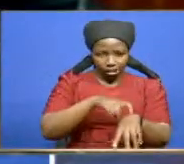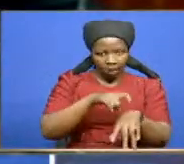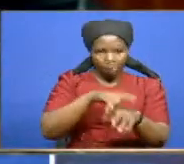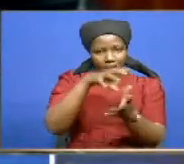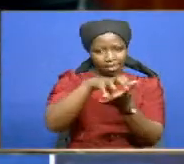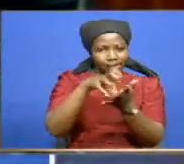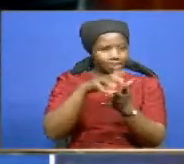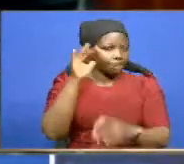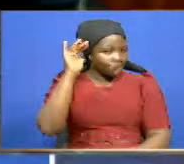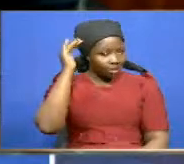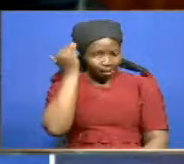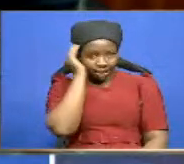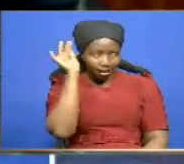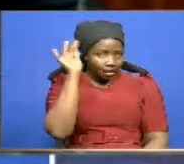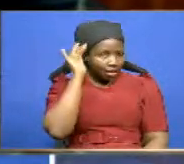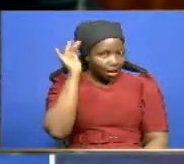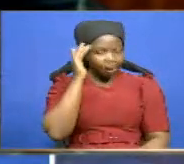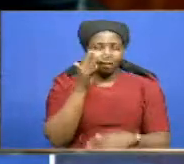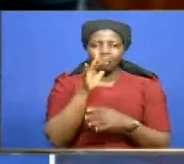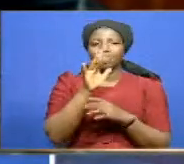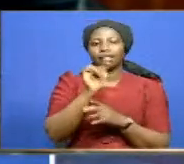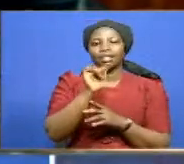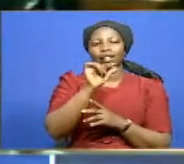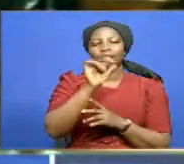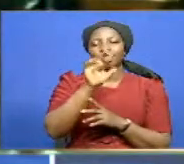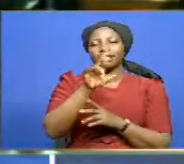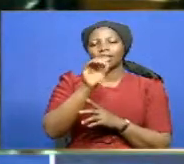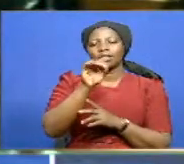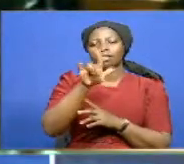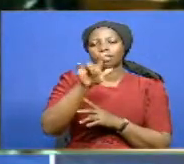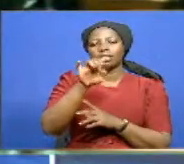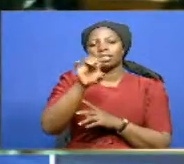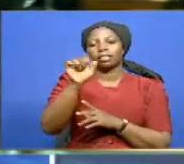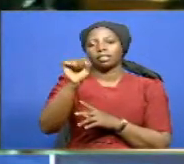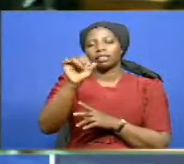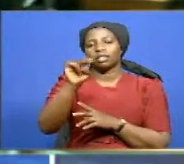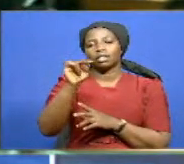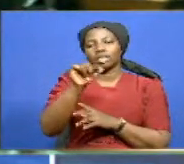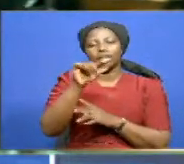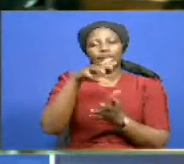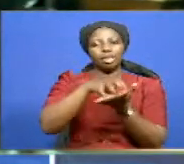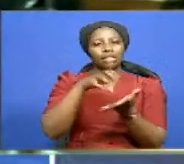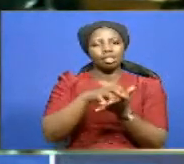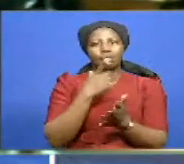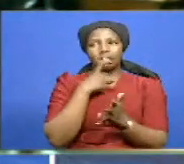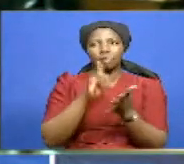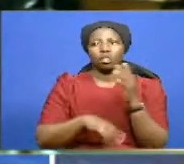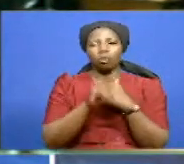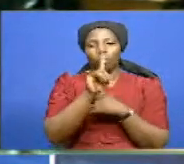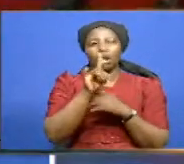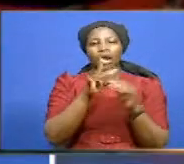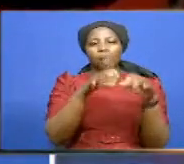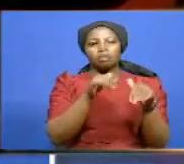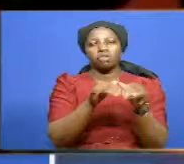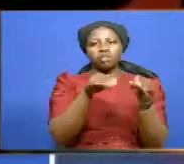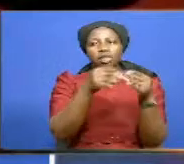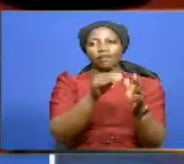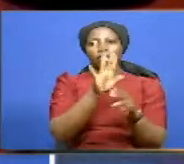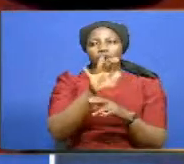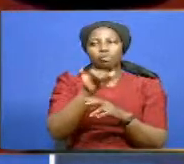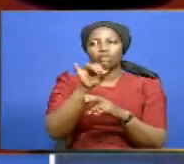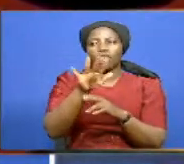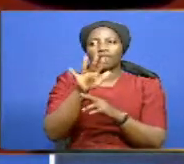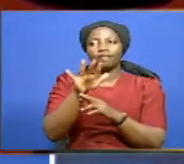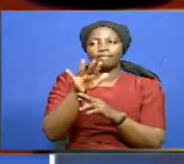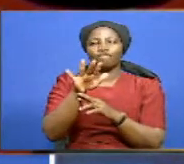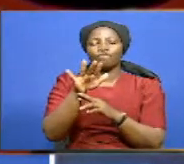ya Anglo Leasing imeambiwa jinsi kampuni moja iliyopatiwa zabuni ya shilingi bilioni 5.5 katika kuwekwa kwa vifaa vya